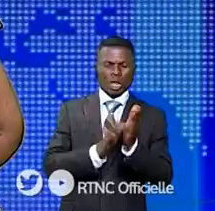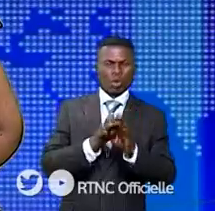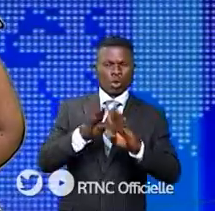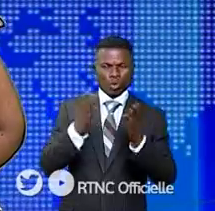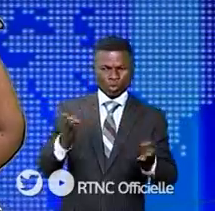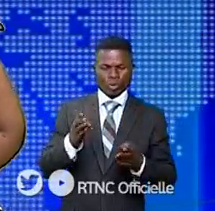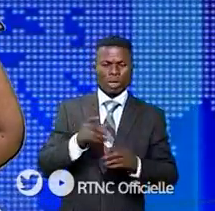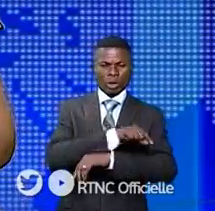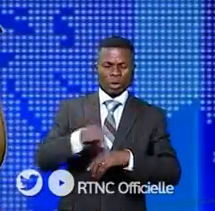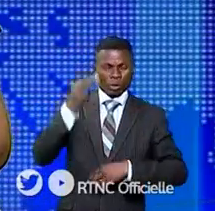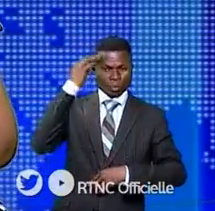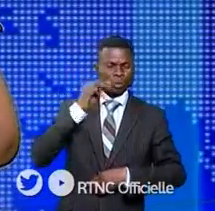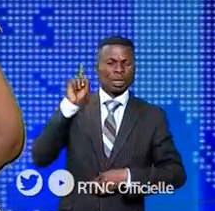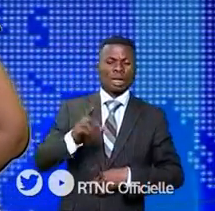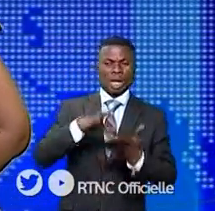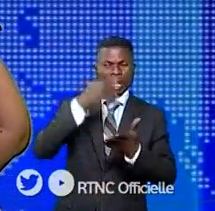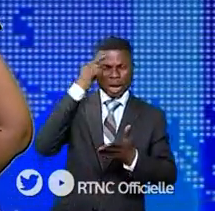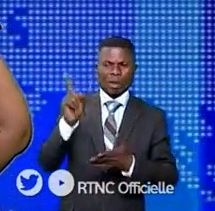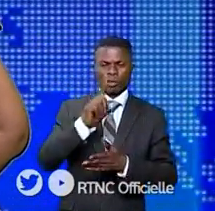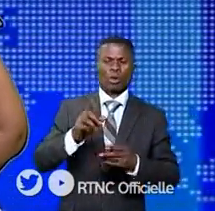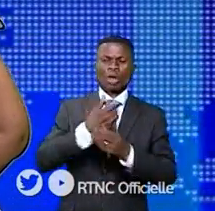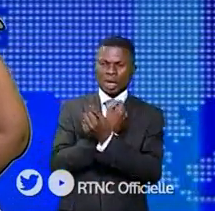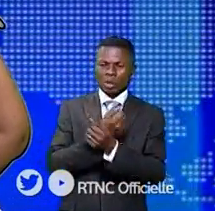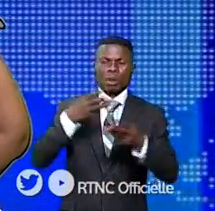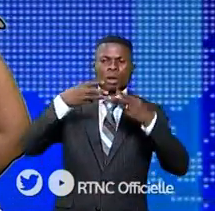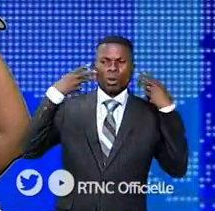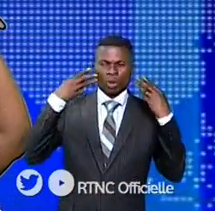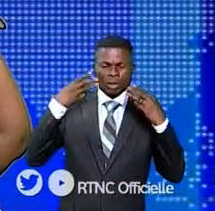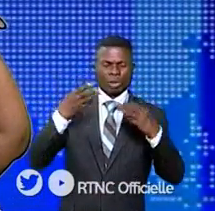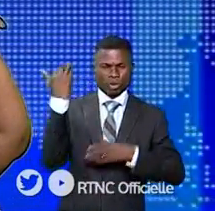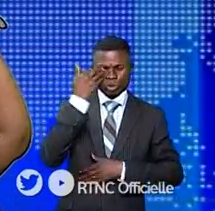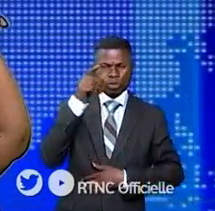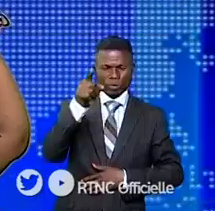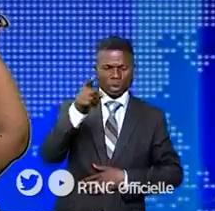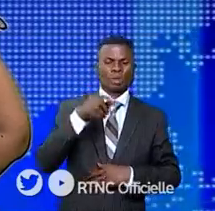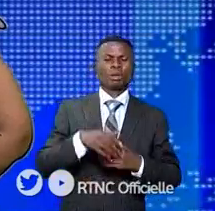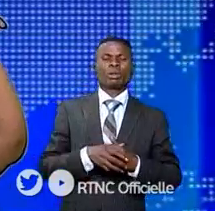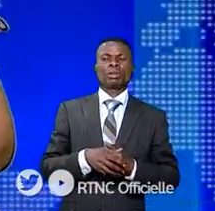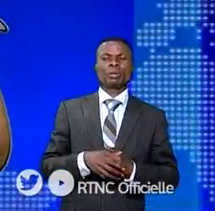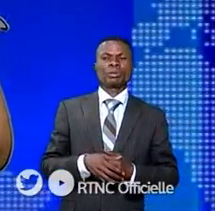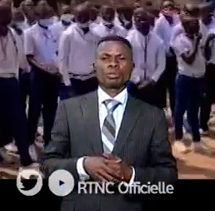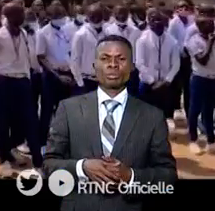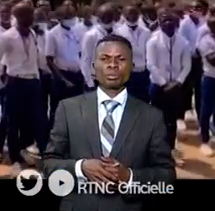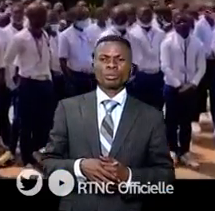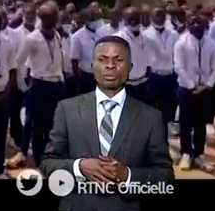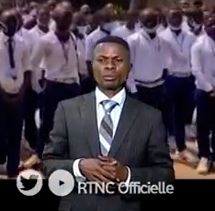faut noter que le port de masque est obligatoire pour chaque enfant. Françoise Belabouaki et Pompon Mba pour le reportage.